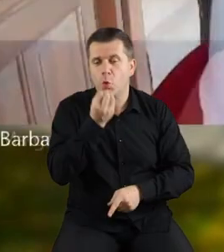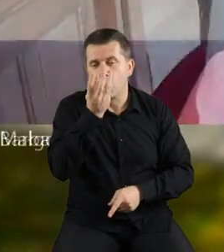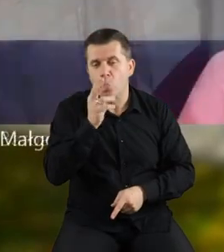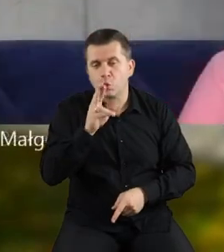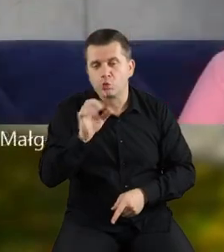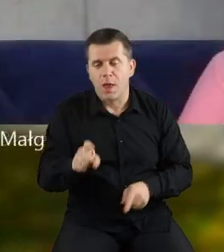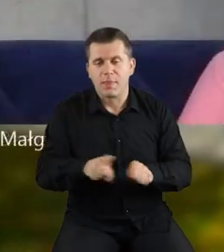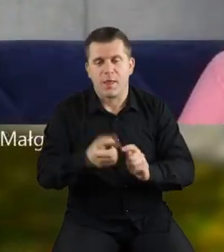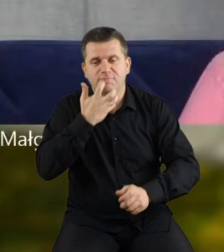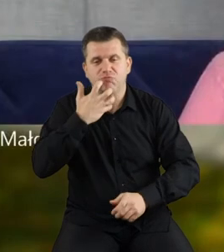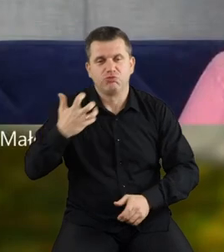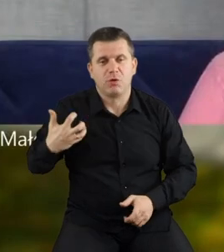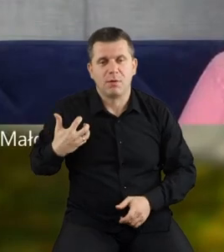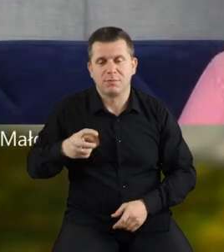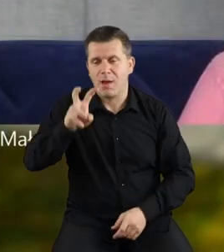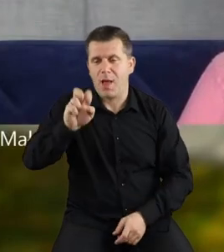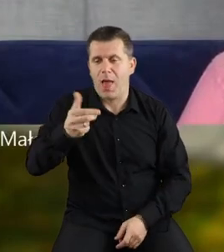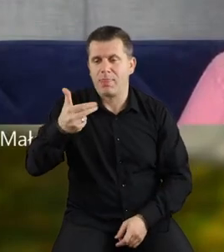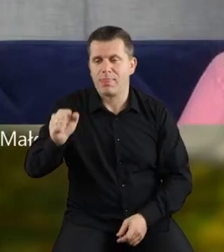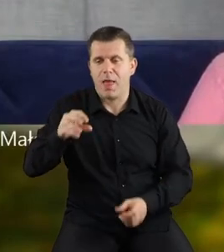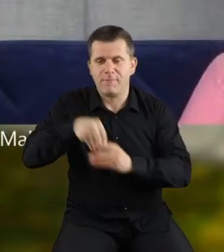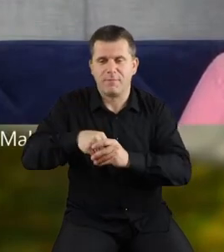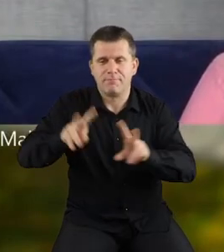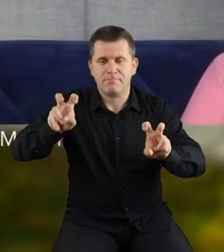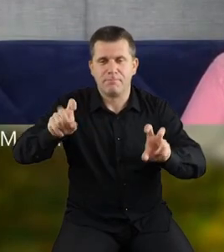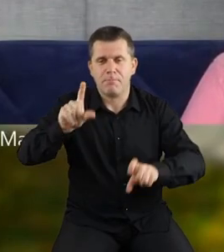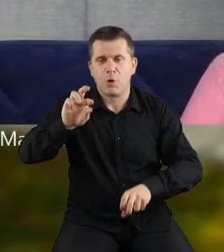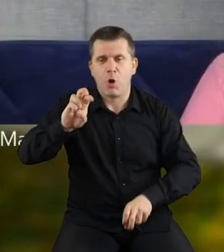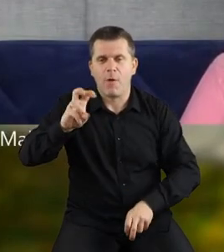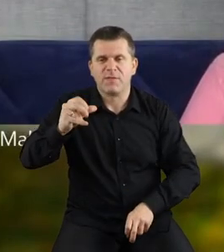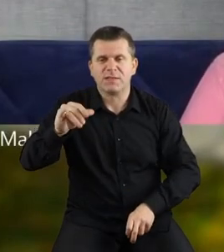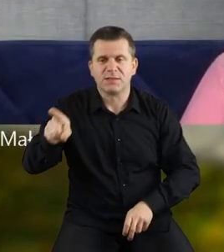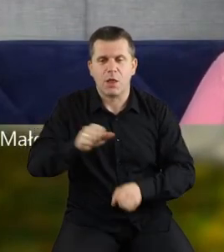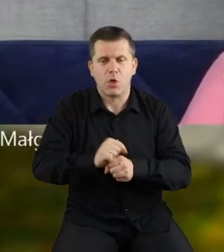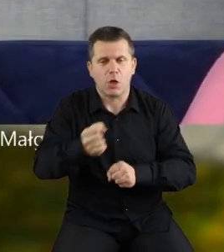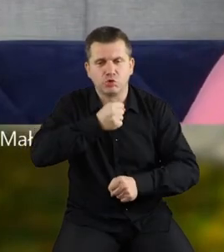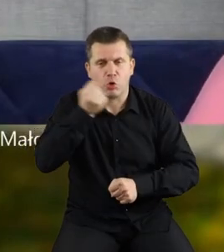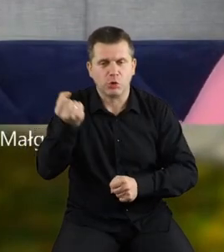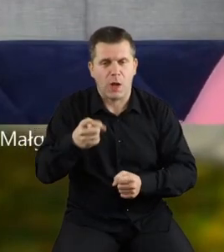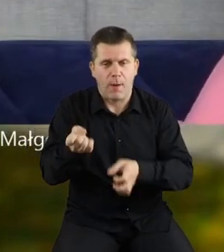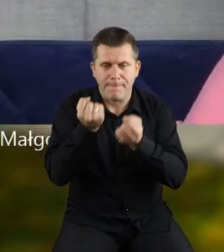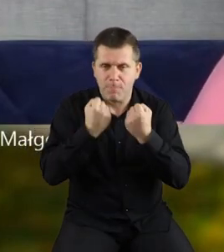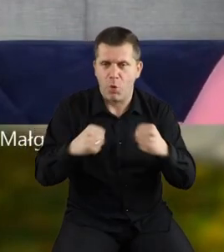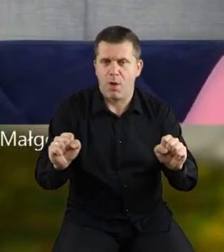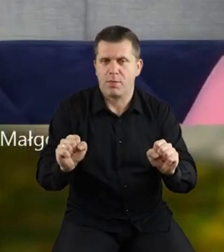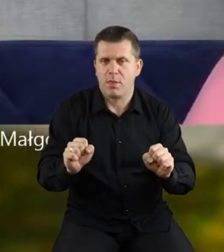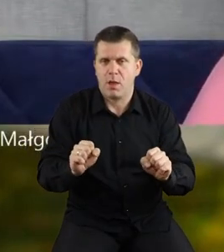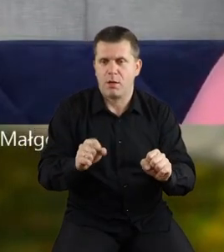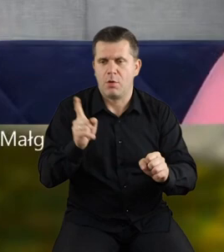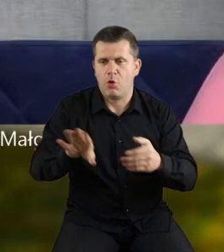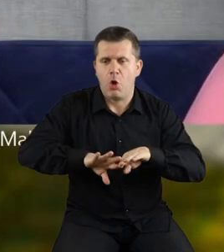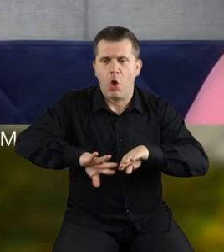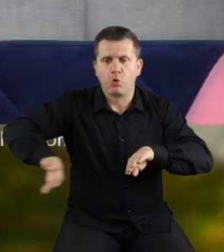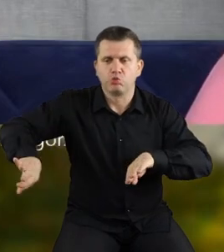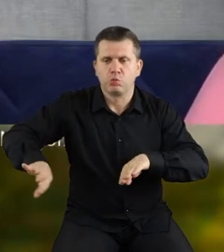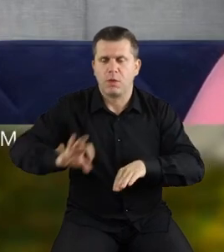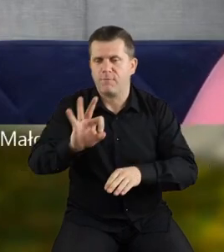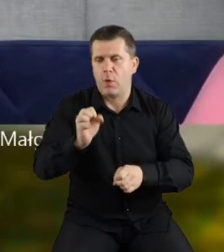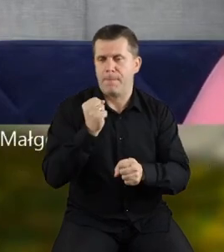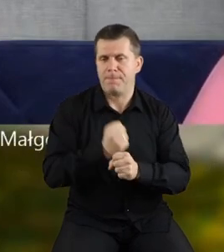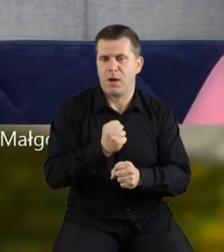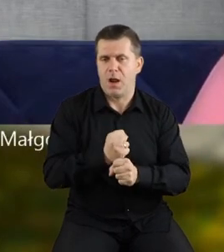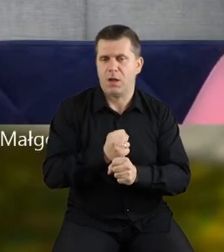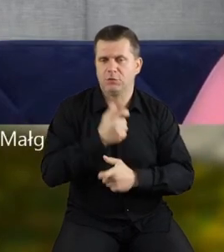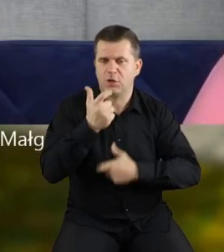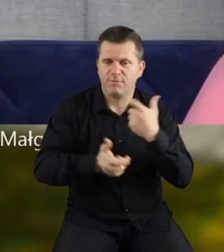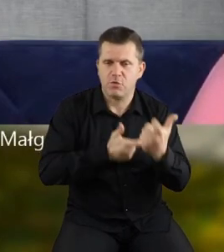Zarówno Róża, jak i wcześniej Hanna w prowincji, to są dojrzałe bohaterki, które są odsunięte od